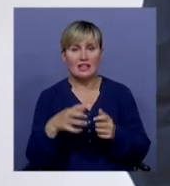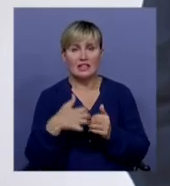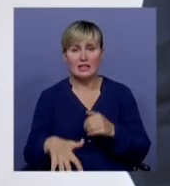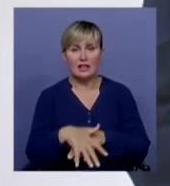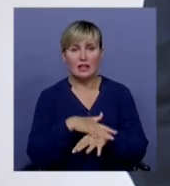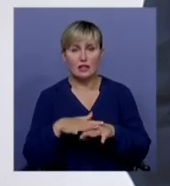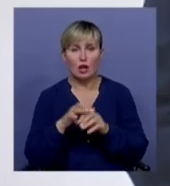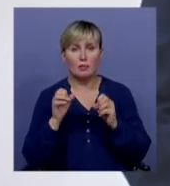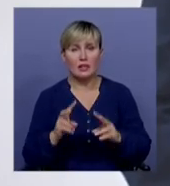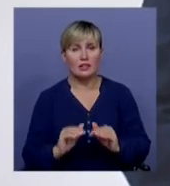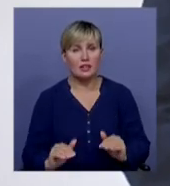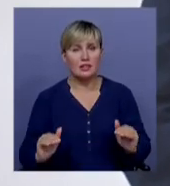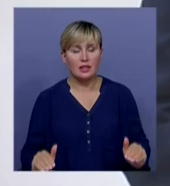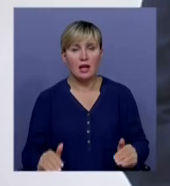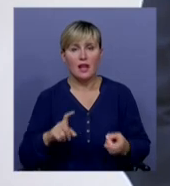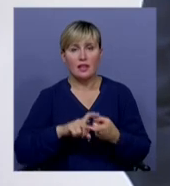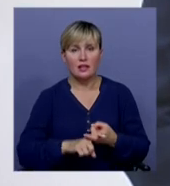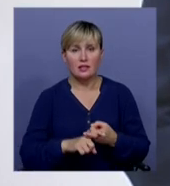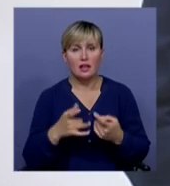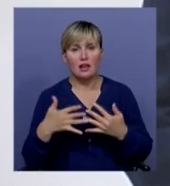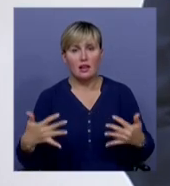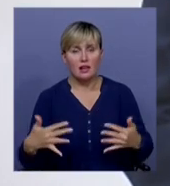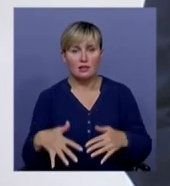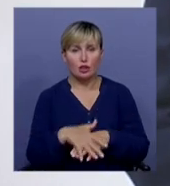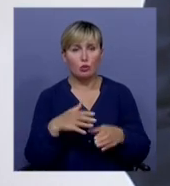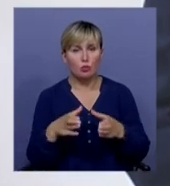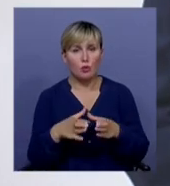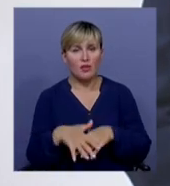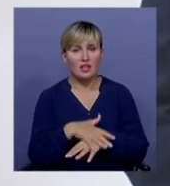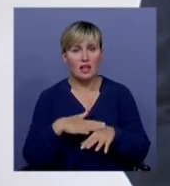населения угрожает жизни детей, относящихся к уязвимым группам населения.